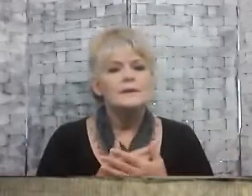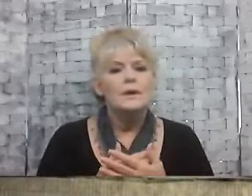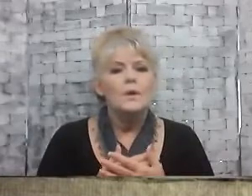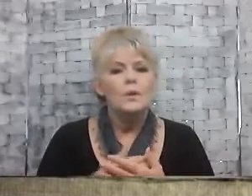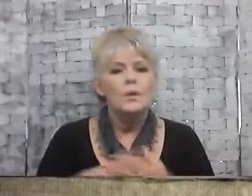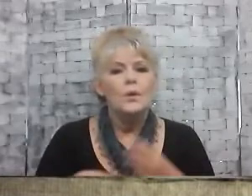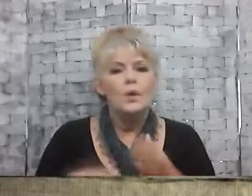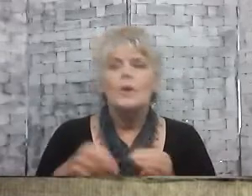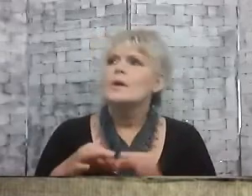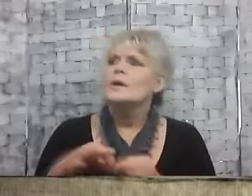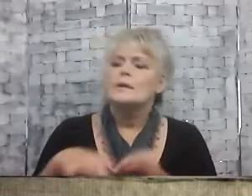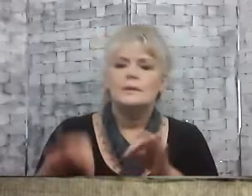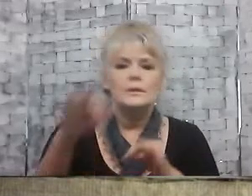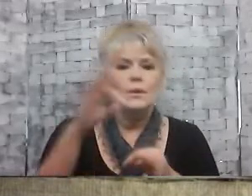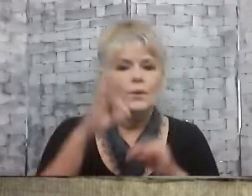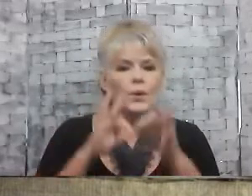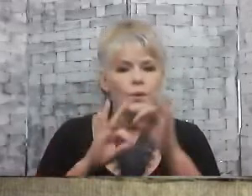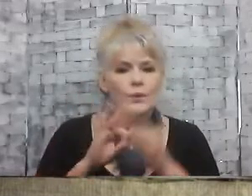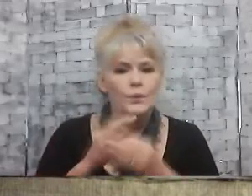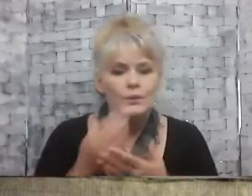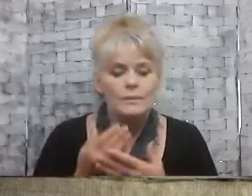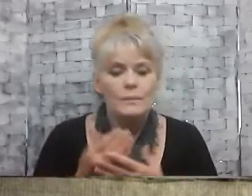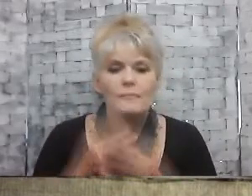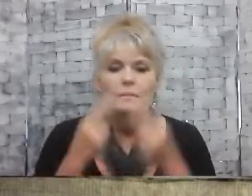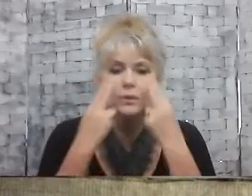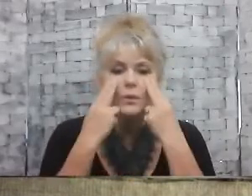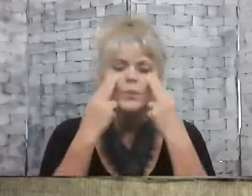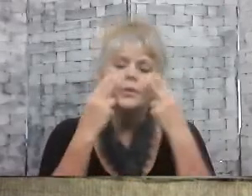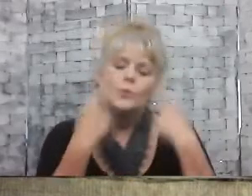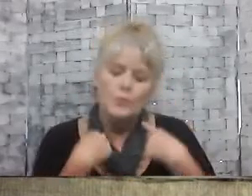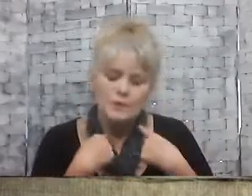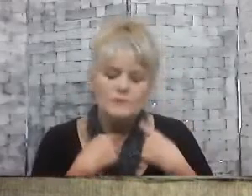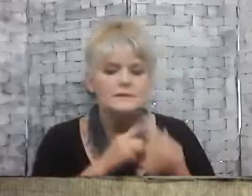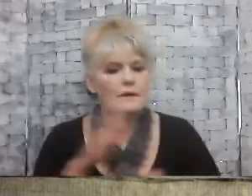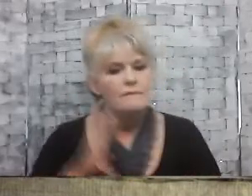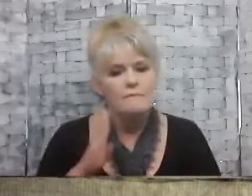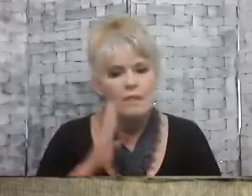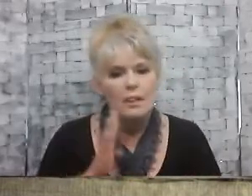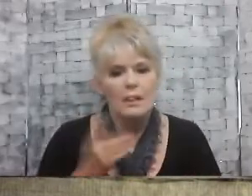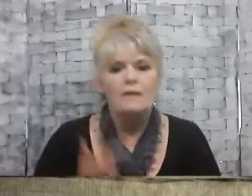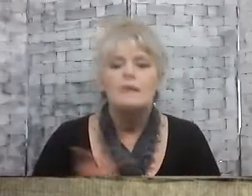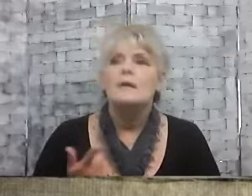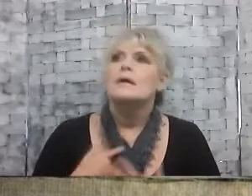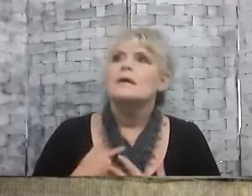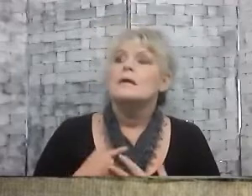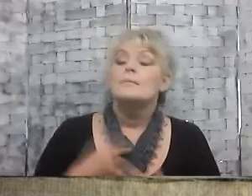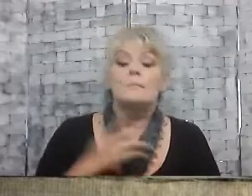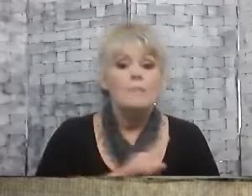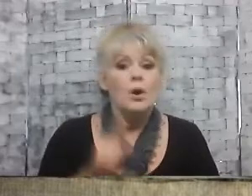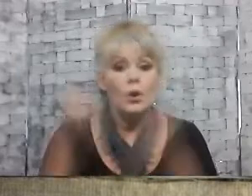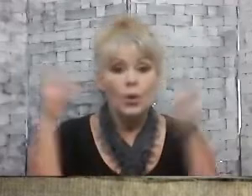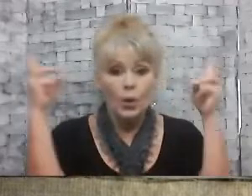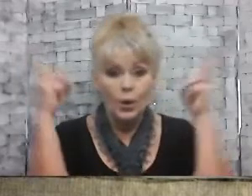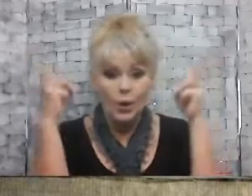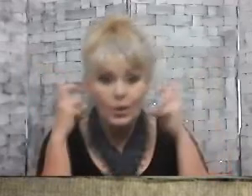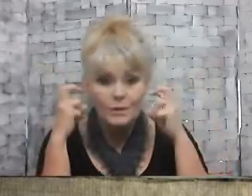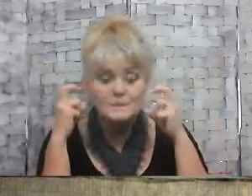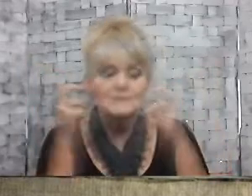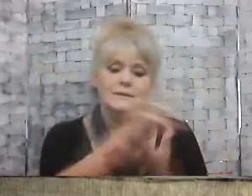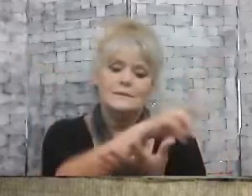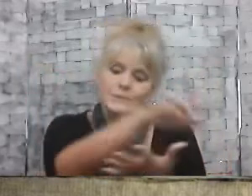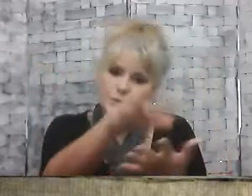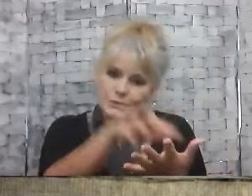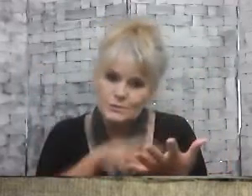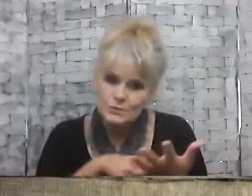Vrienden, kan ik jou uitnooi om net so in aanbidding te blijven. Jy kan jou oë selfs toehou. En dan gaan ons nou luister na die story van Jesus, die